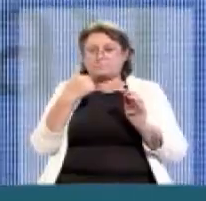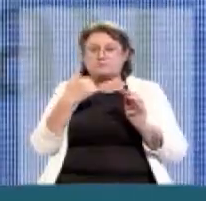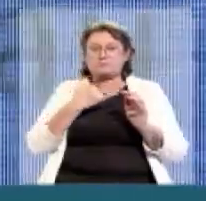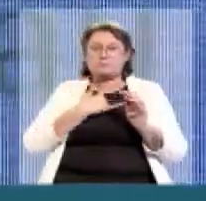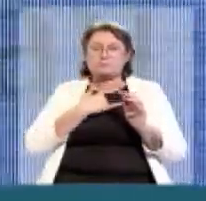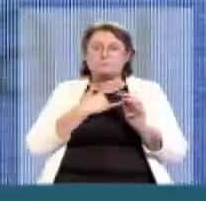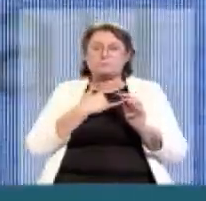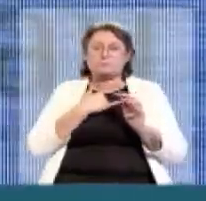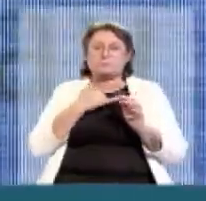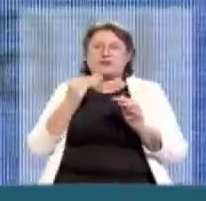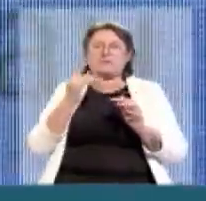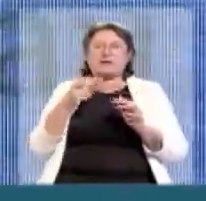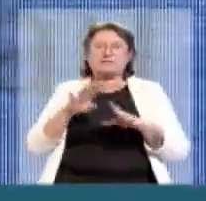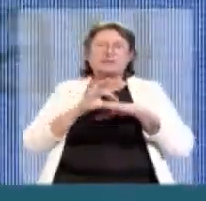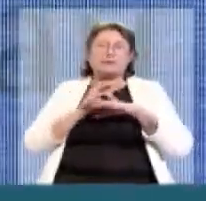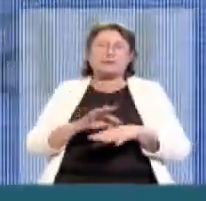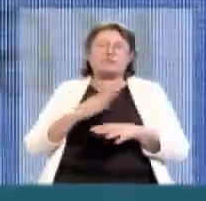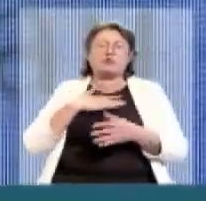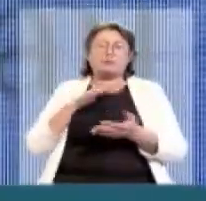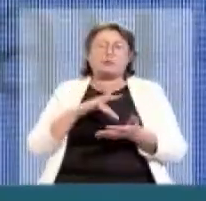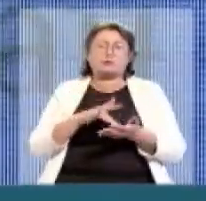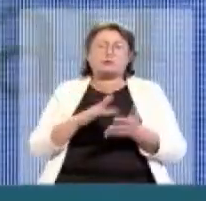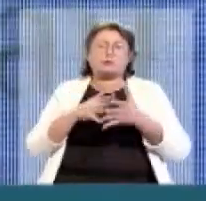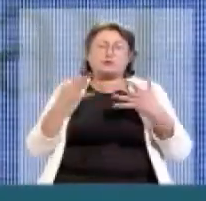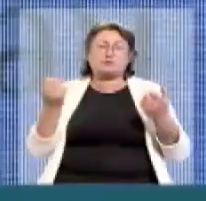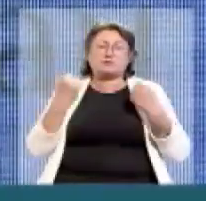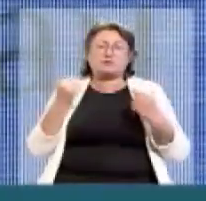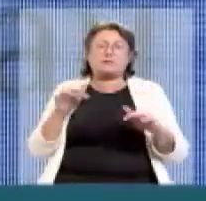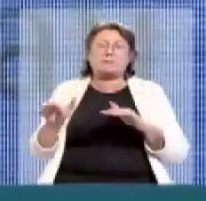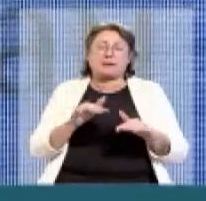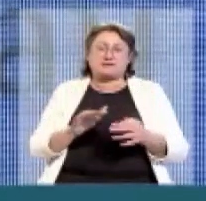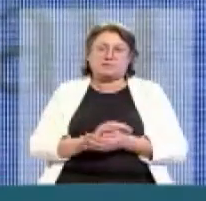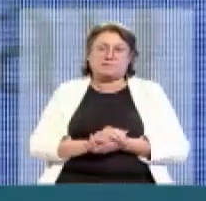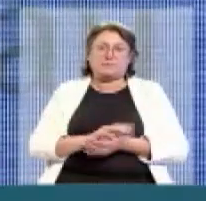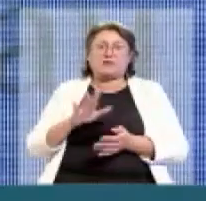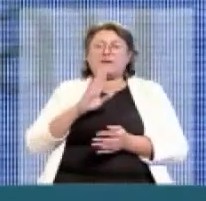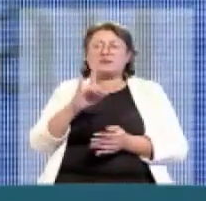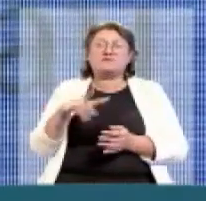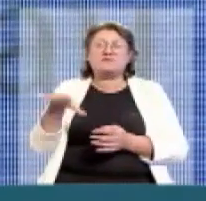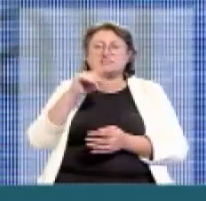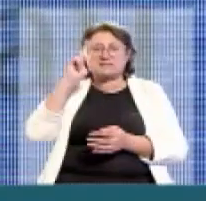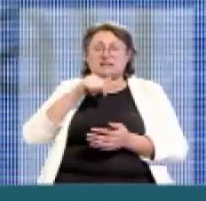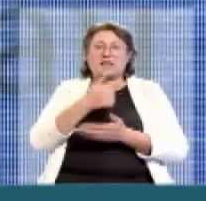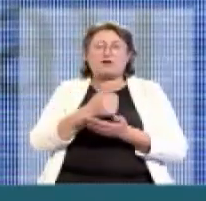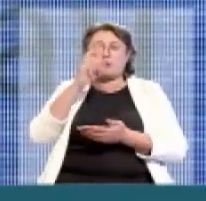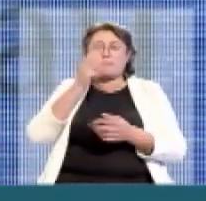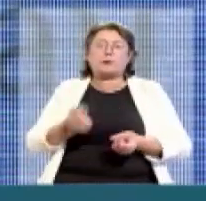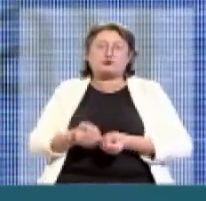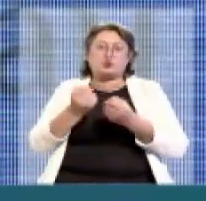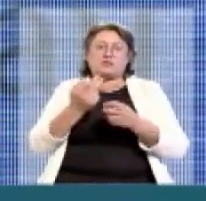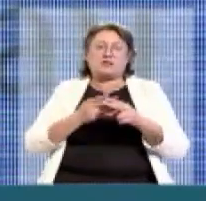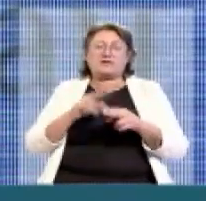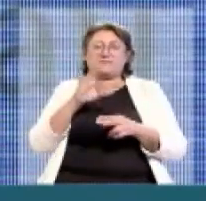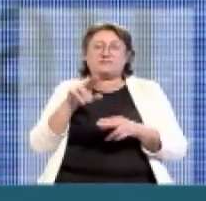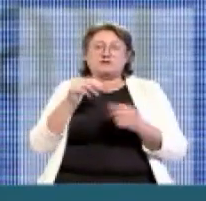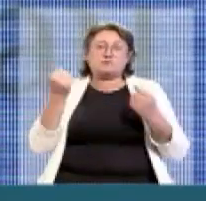нас федерация проводит в нашем городе такое большое спортивное мероприятие. Вы все знаете, что глава государства поддерживает этот